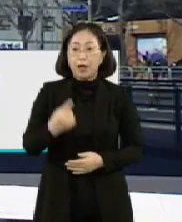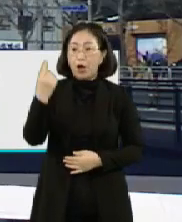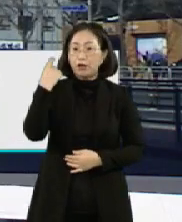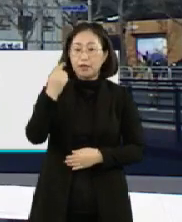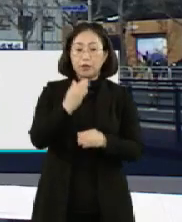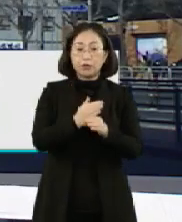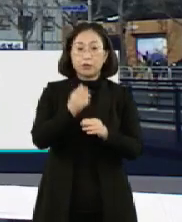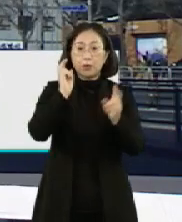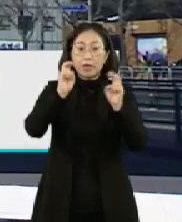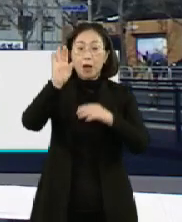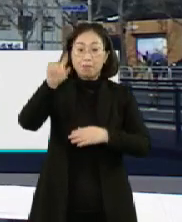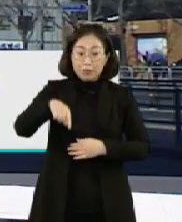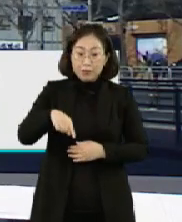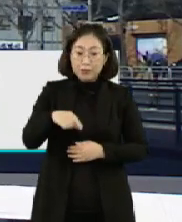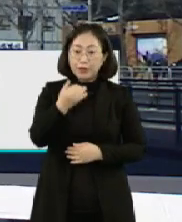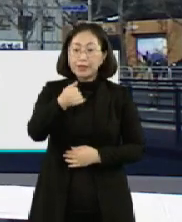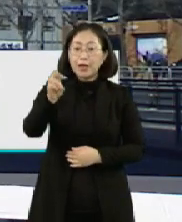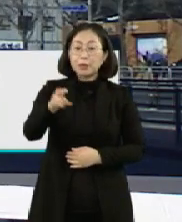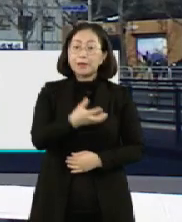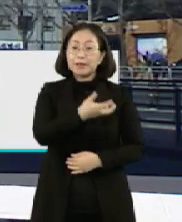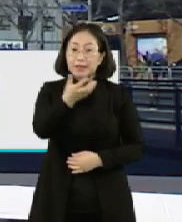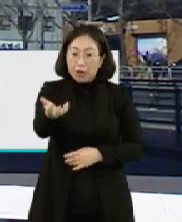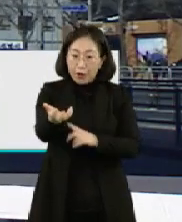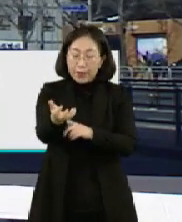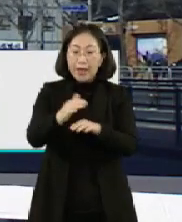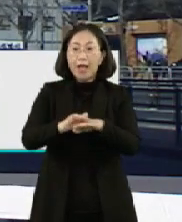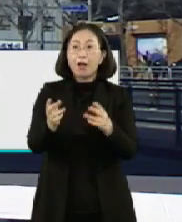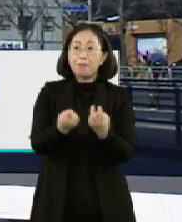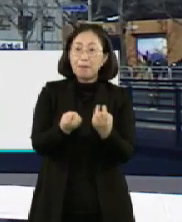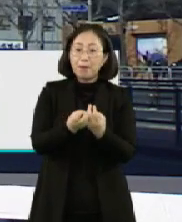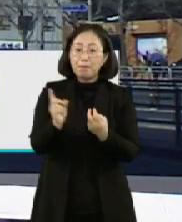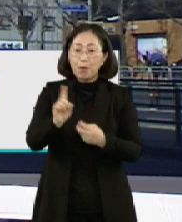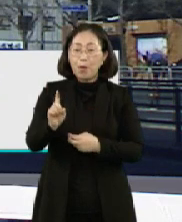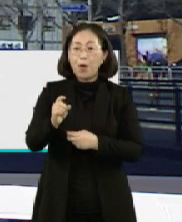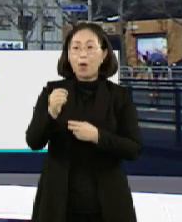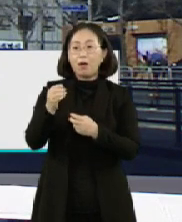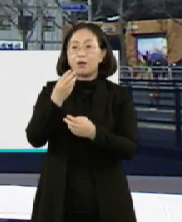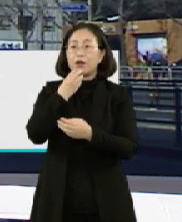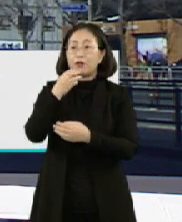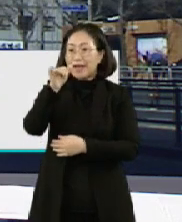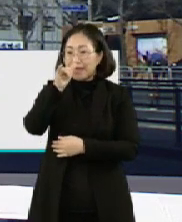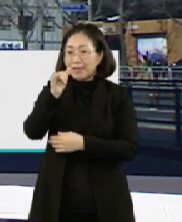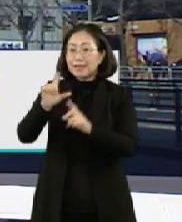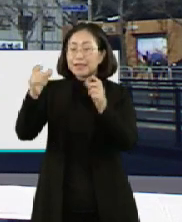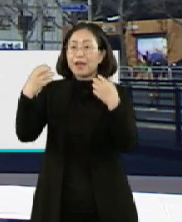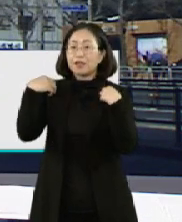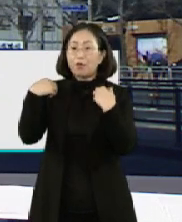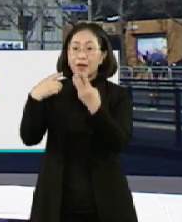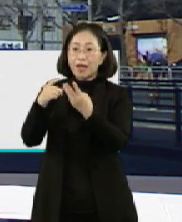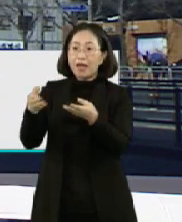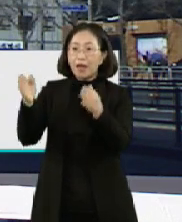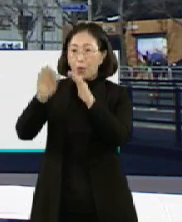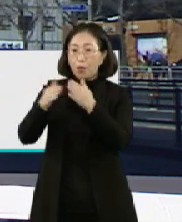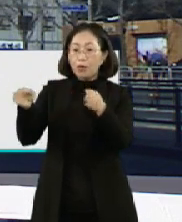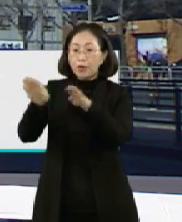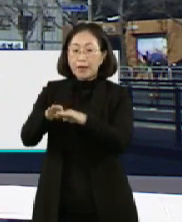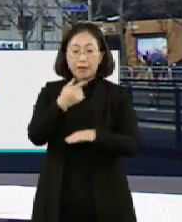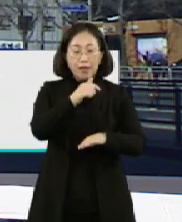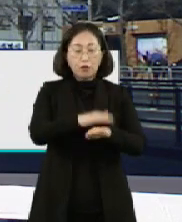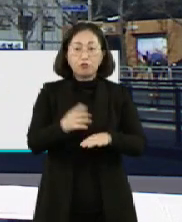어제 중소벤처기업부 세종 이전에 따른 대안으로 서울에 있는 기상청과 3개 공공기관의 대전